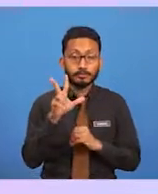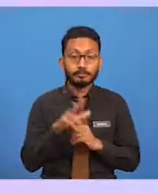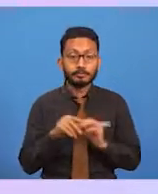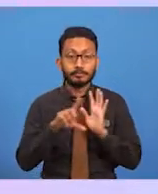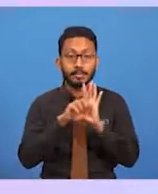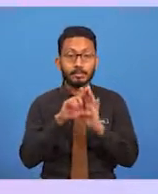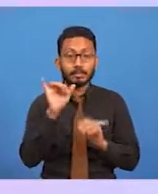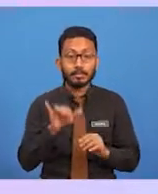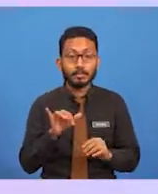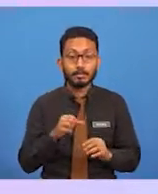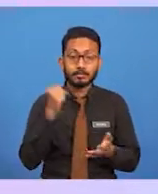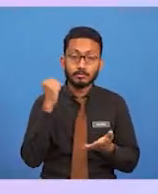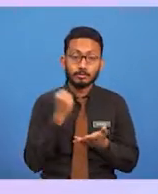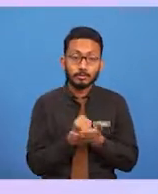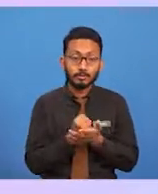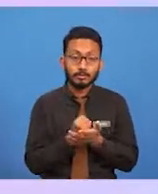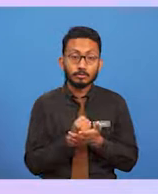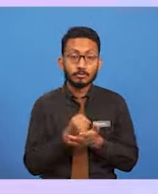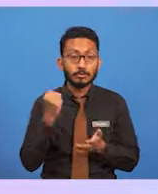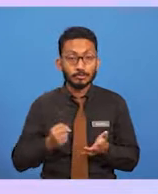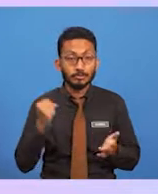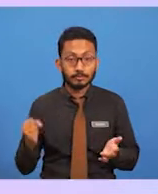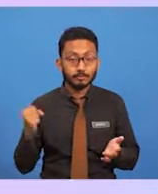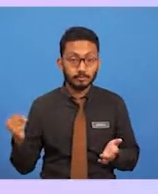dicetak terus pada bekas.